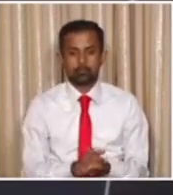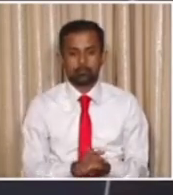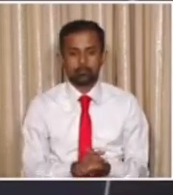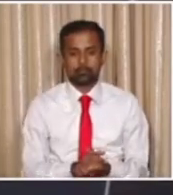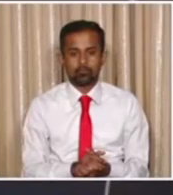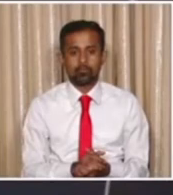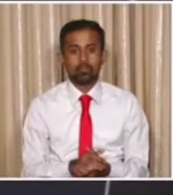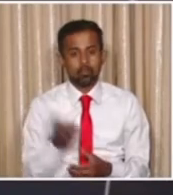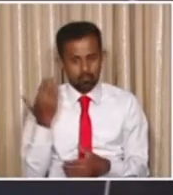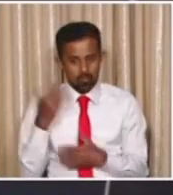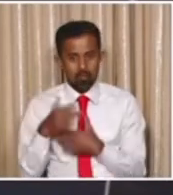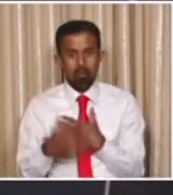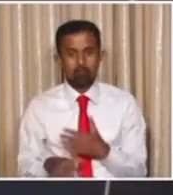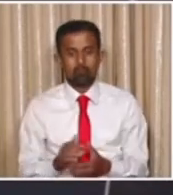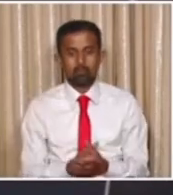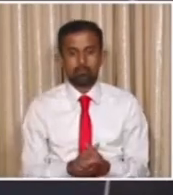එහෙම තිබ්බා.